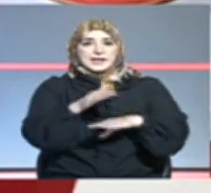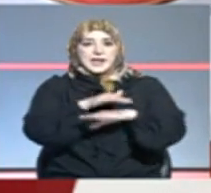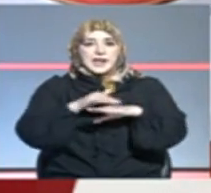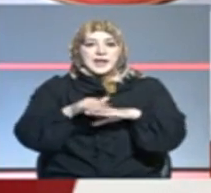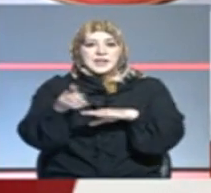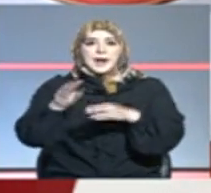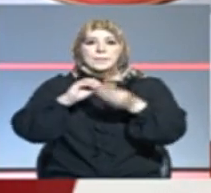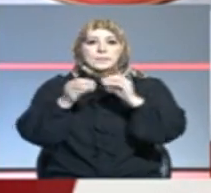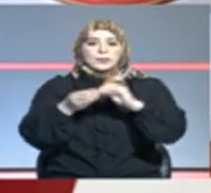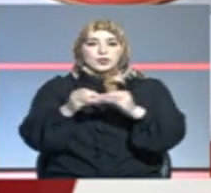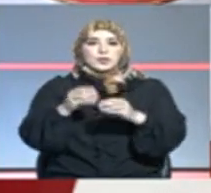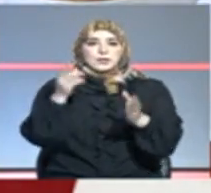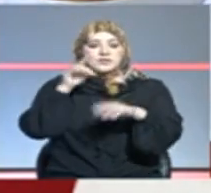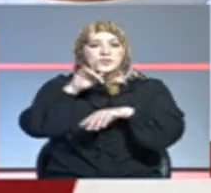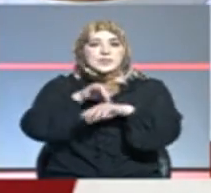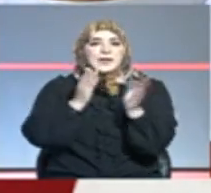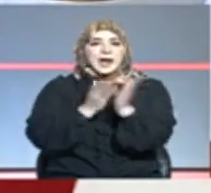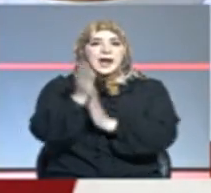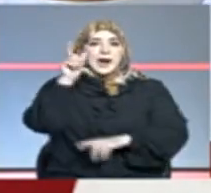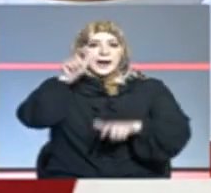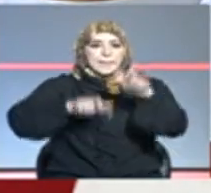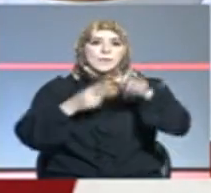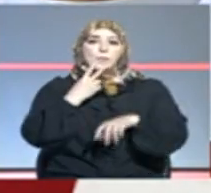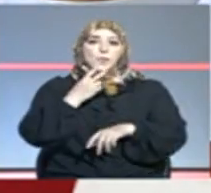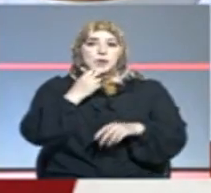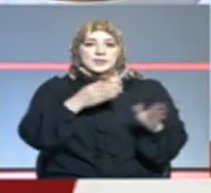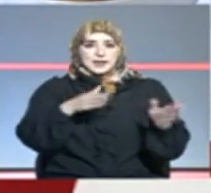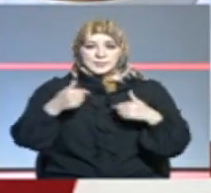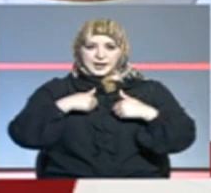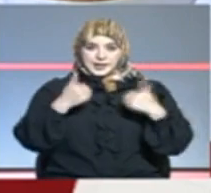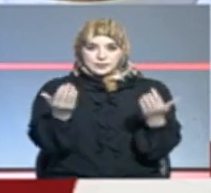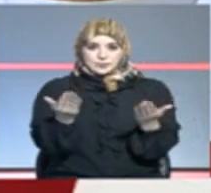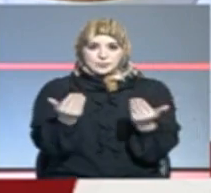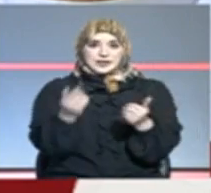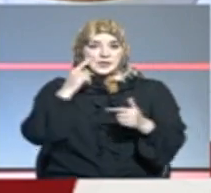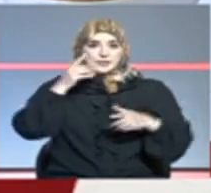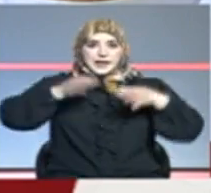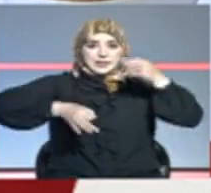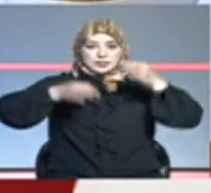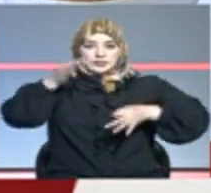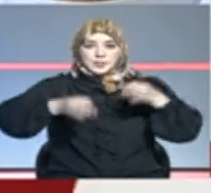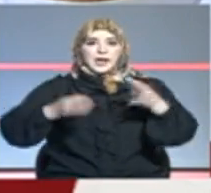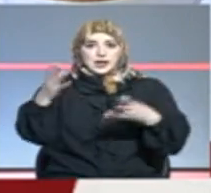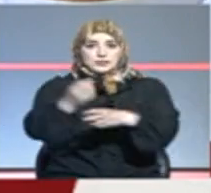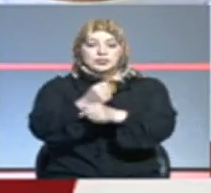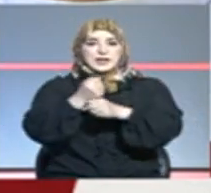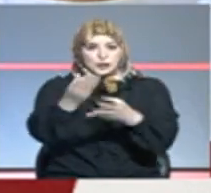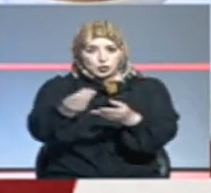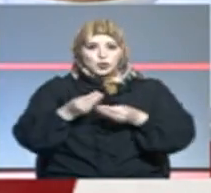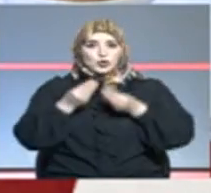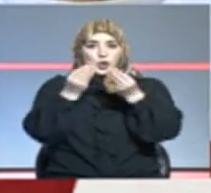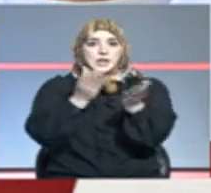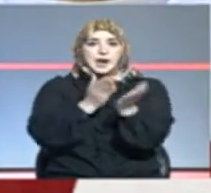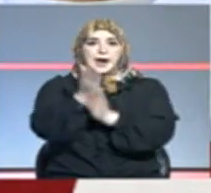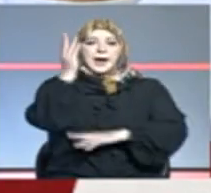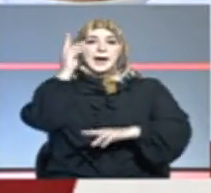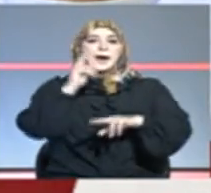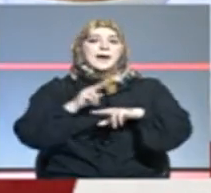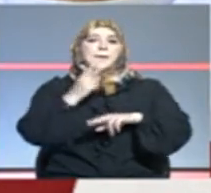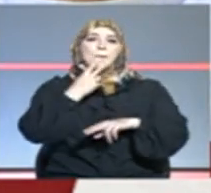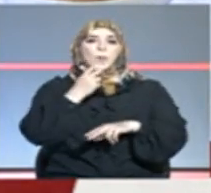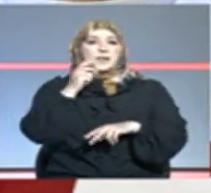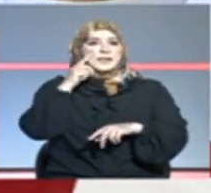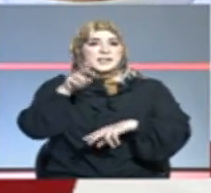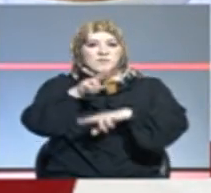تتسمى جرائم في حق المواطن. ننتظر ان القضاء ينصفنا الساعه ويعطي حق المواطنين في رواد ويحمل مسؤوليه